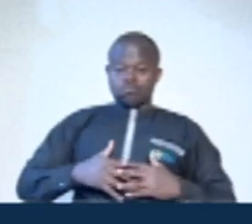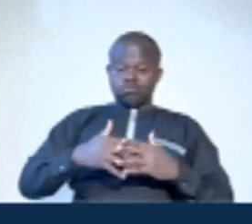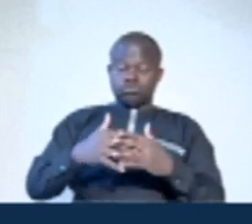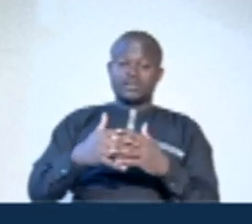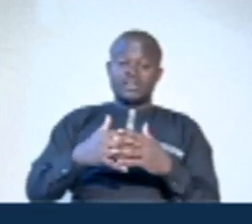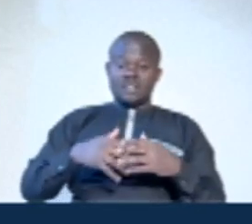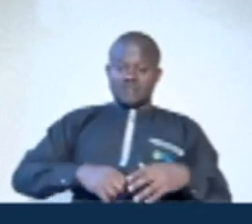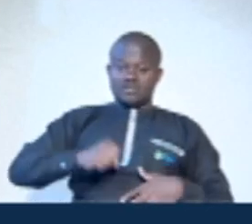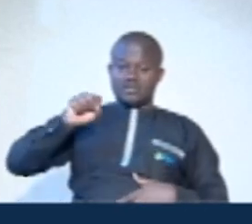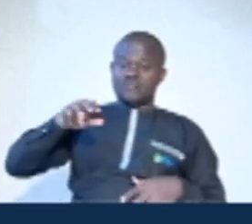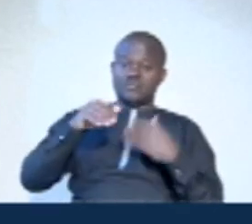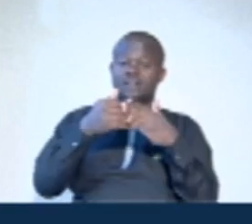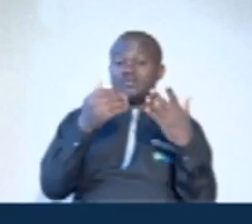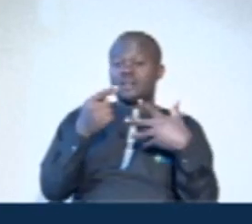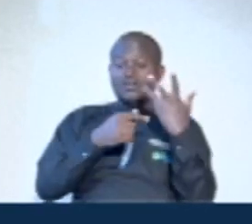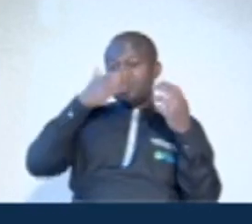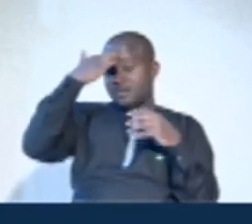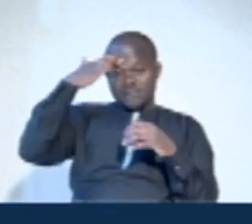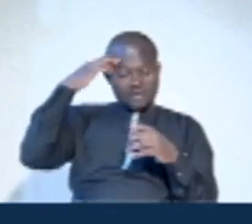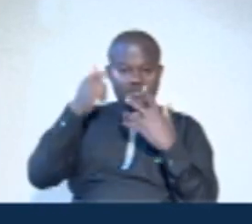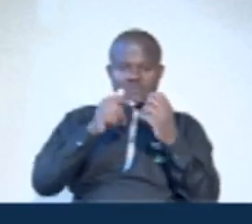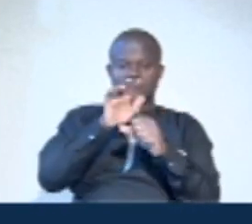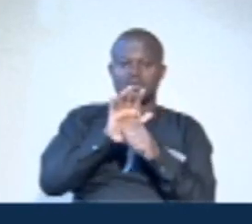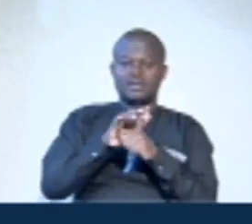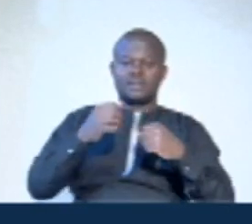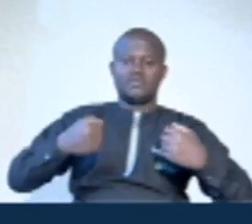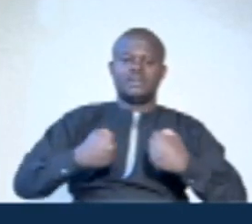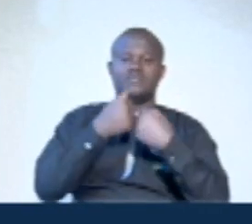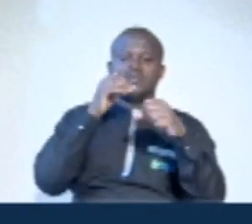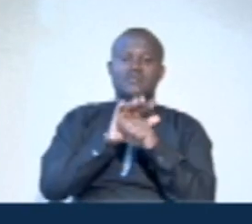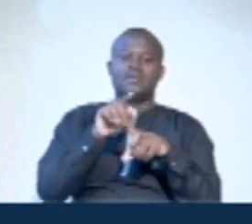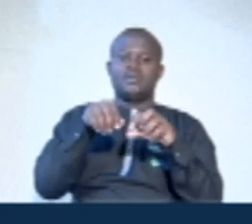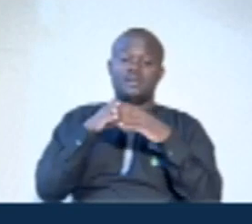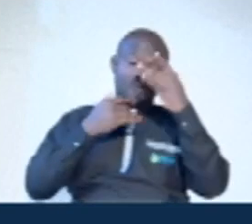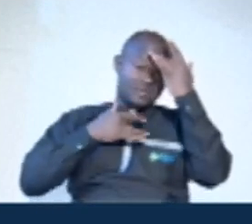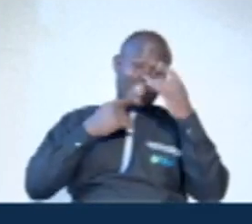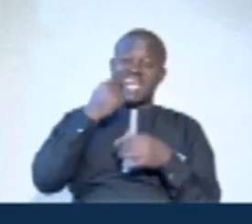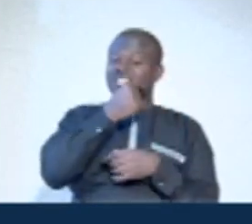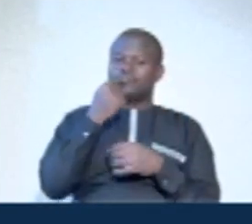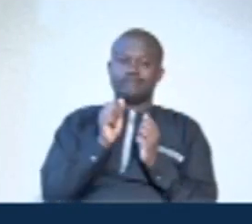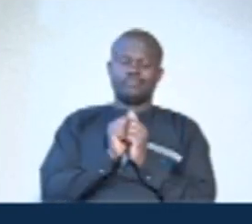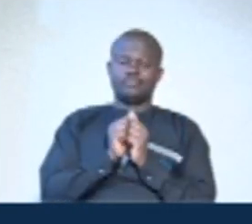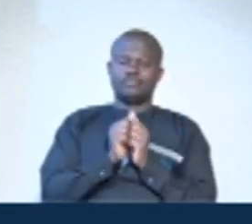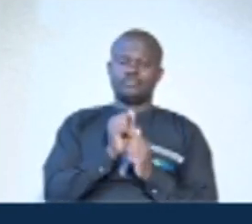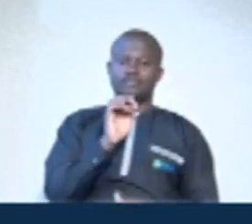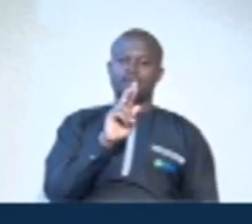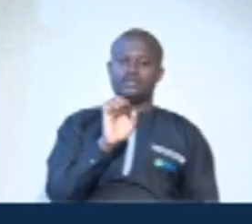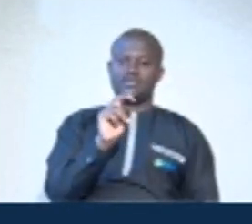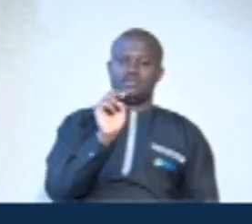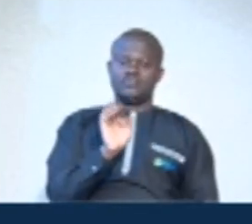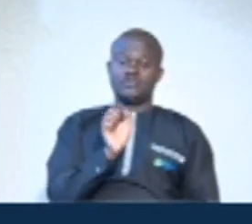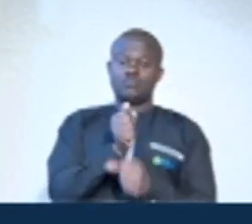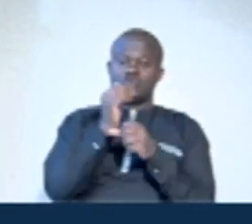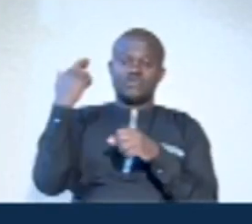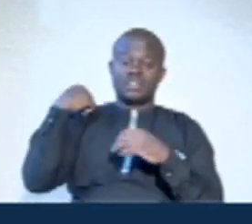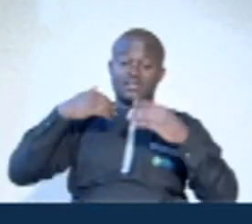inda yayikuramo. Harimo impamvu ibintu byinshi by'ingaruka nyinshi bitewe n'uburwayi bwo mu kanwa. Irene Bagahirwa, umukozi ushinzwe